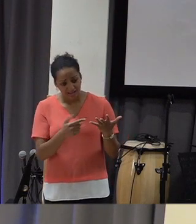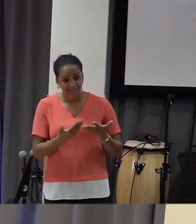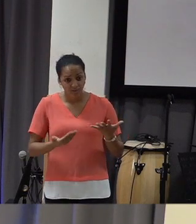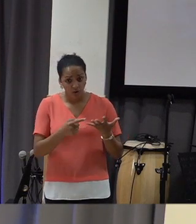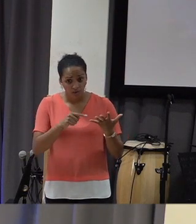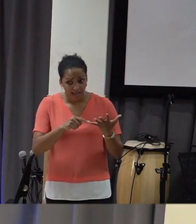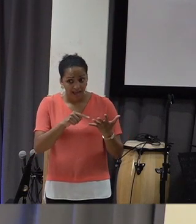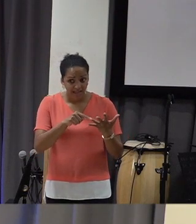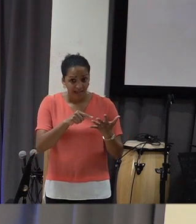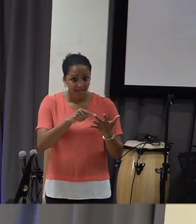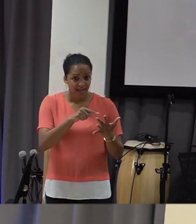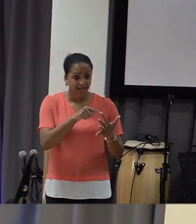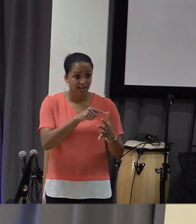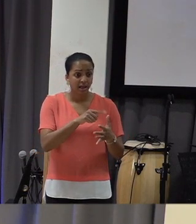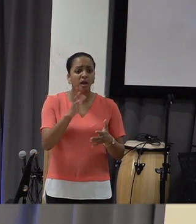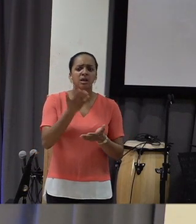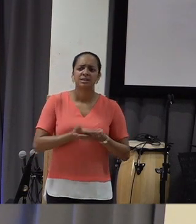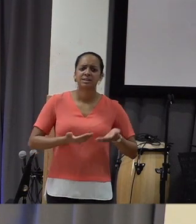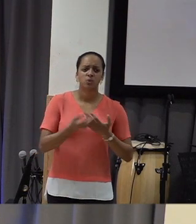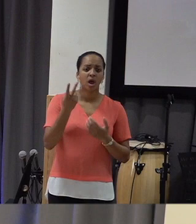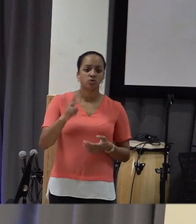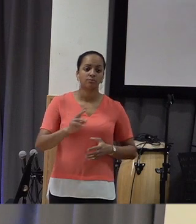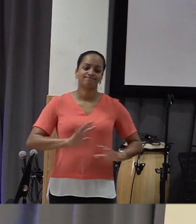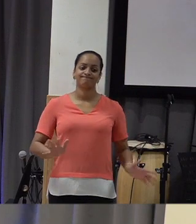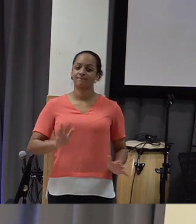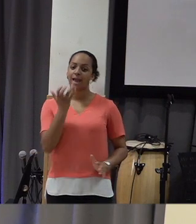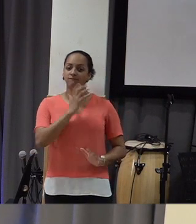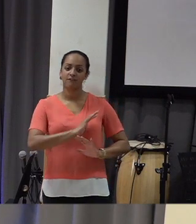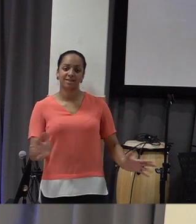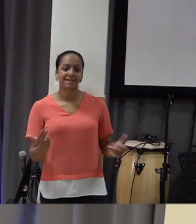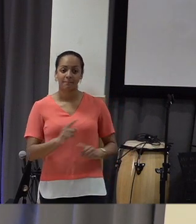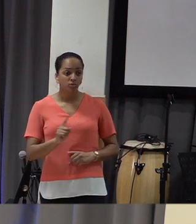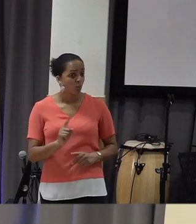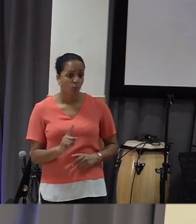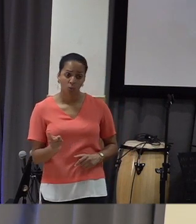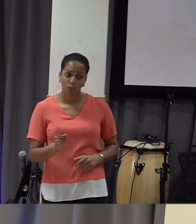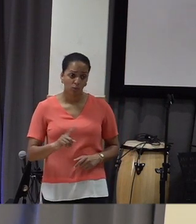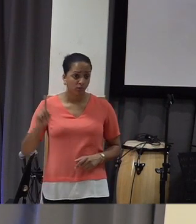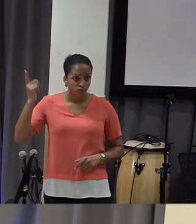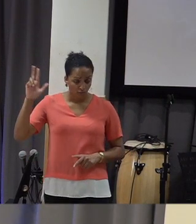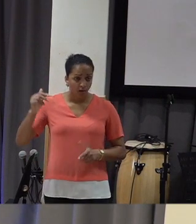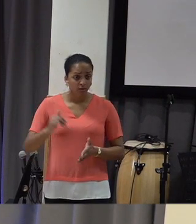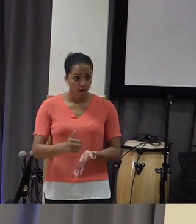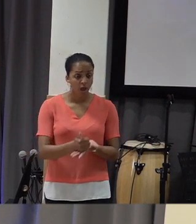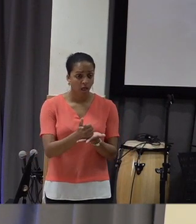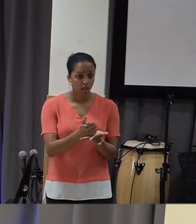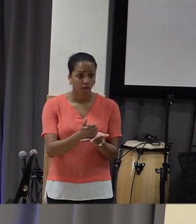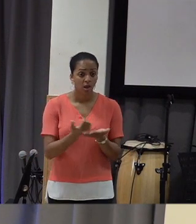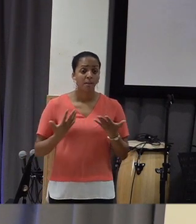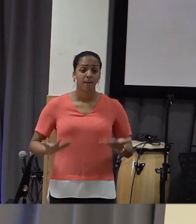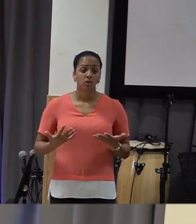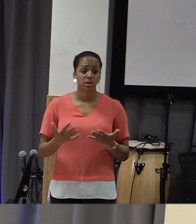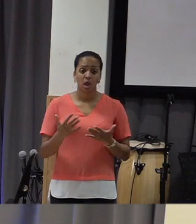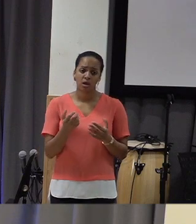ta situation n'est pas désespérée. Parce que Dieu veut t'aider. D'où ce message ce matin. Alors maintenant, on va prier, on va